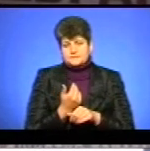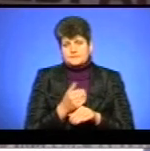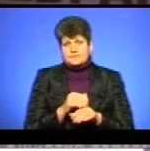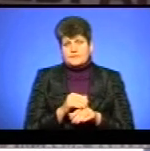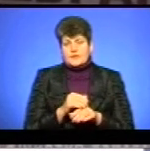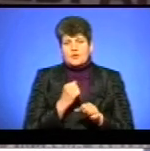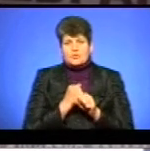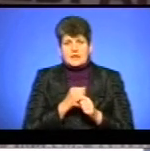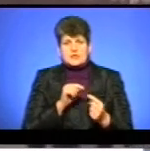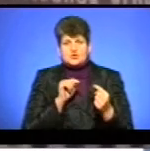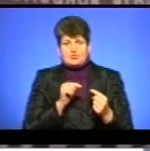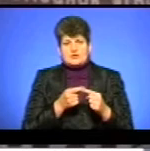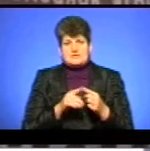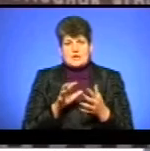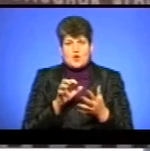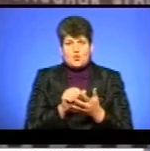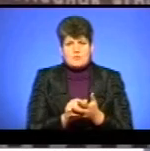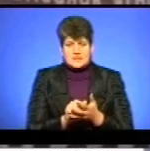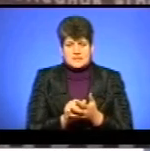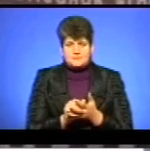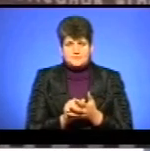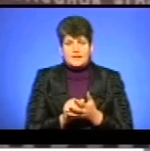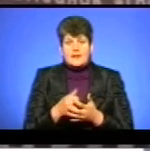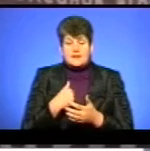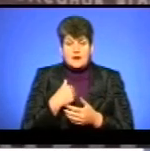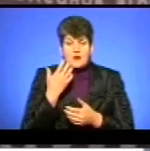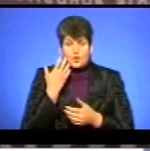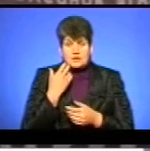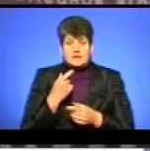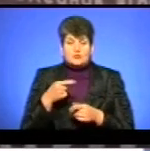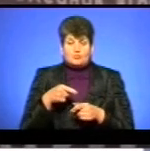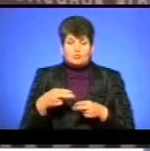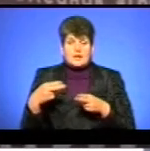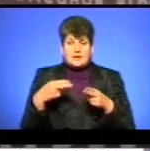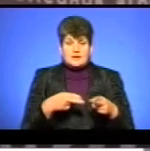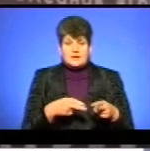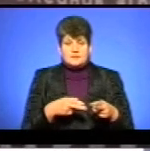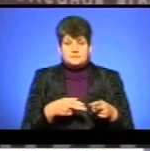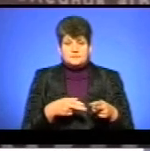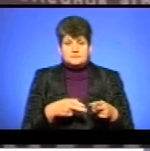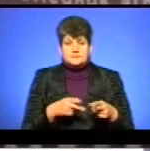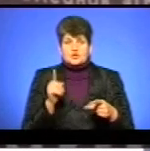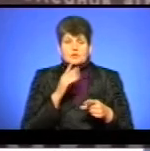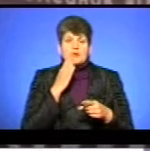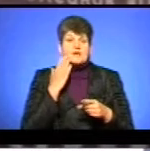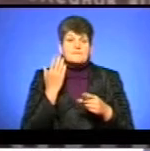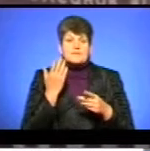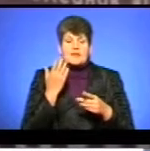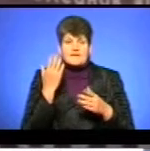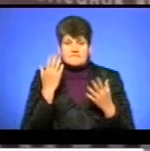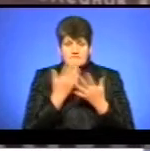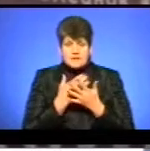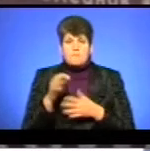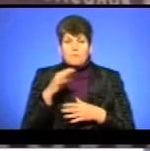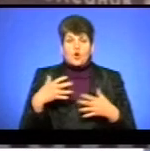створили супротив цієї окупації. Я для цього і приїхав, що фільм «Бранці Кремля», він про Крим,